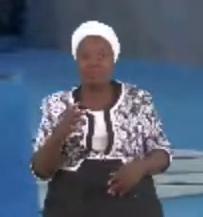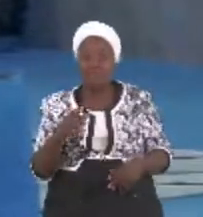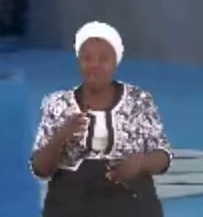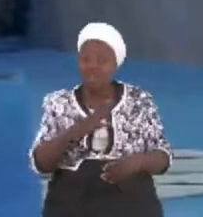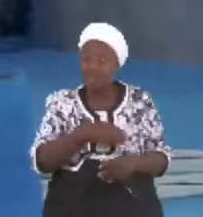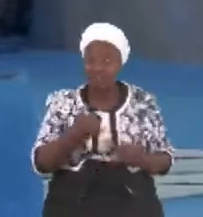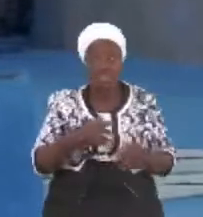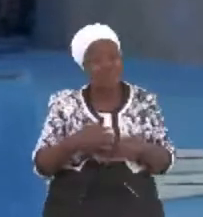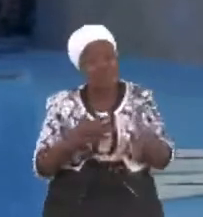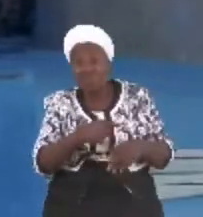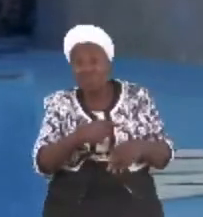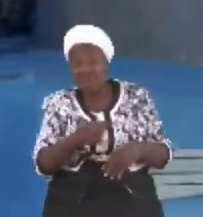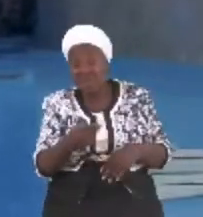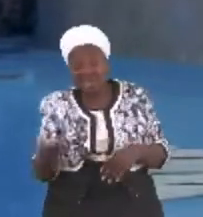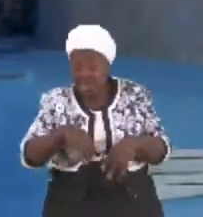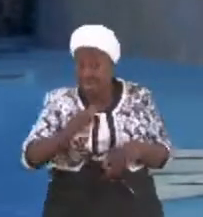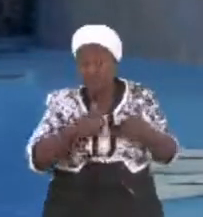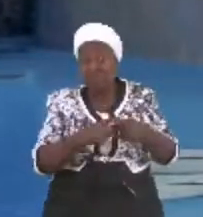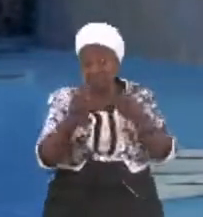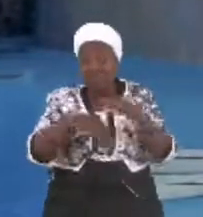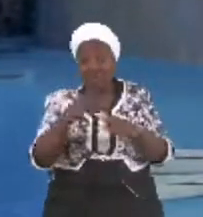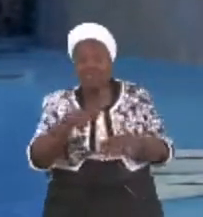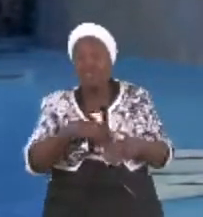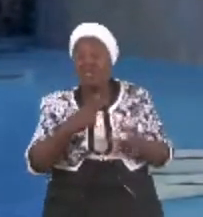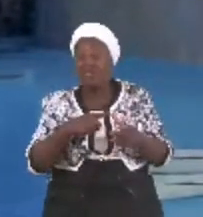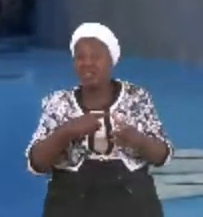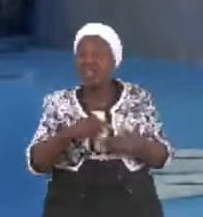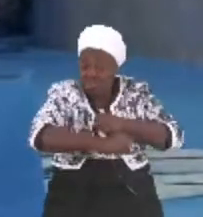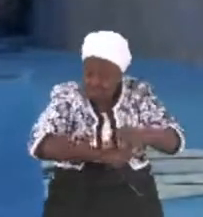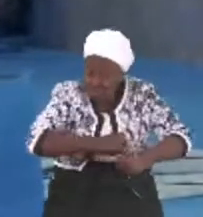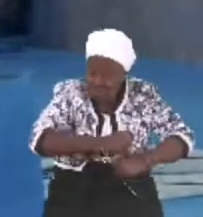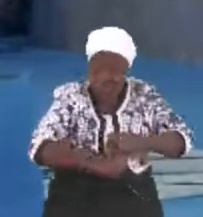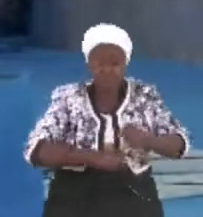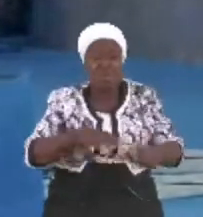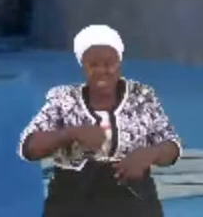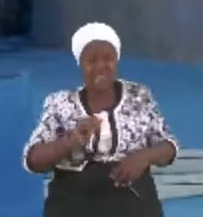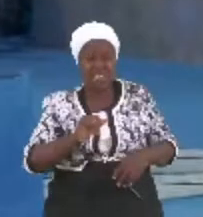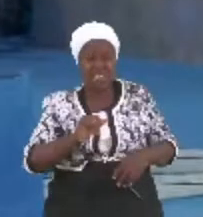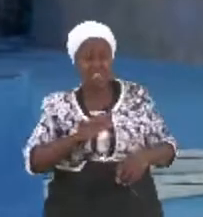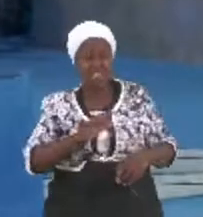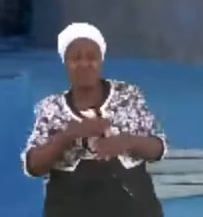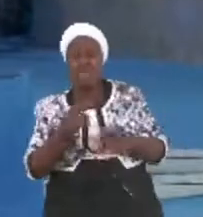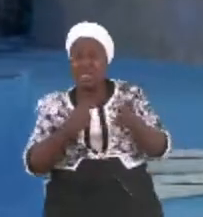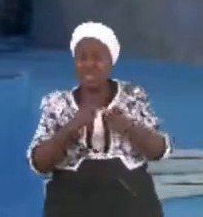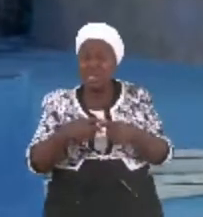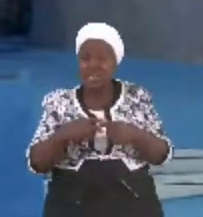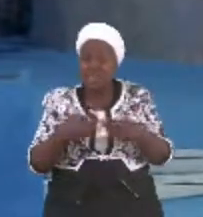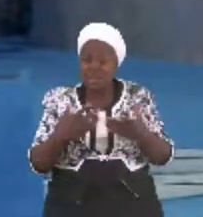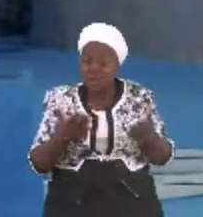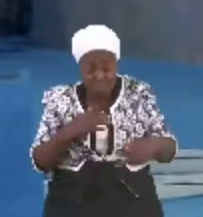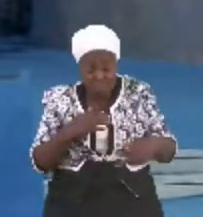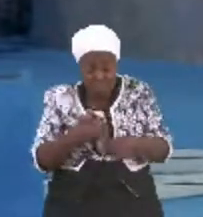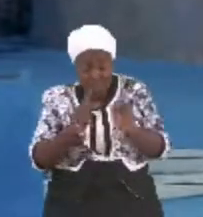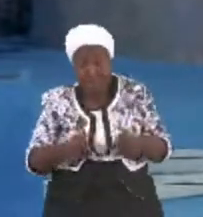peut faire tout ce qu'il veut, il va sortir, il sortit. Il peut lutter, mais il va sortir, ils sortiront. Ils peuvent